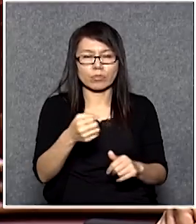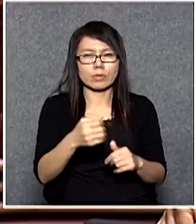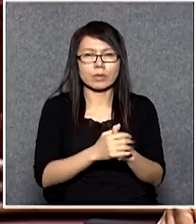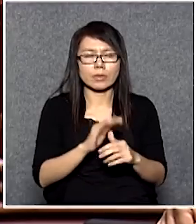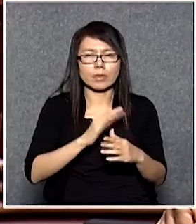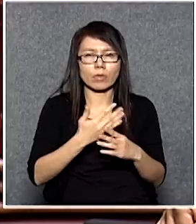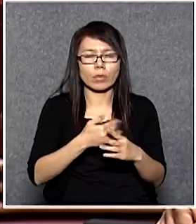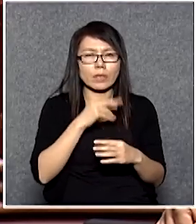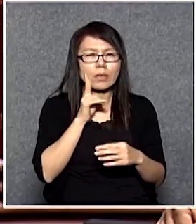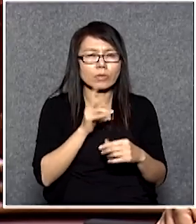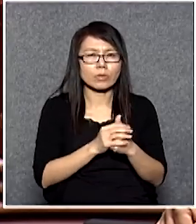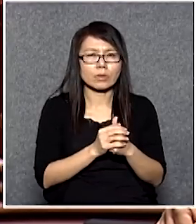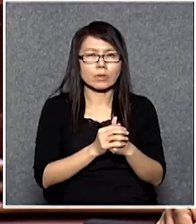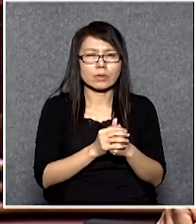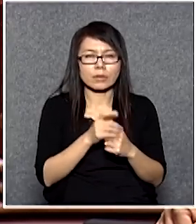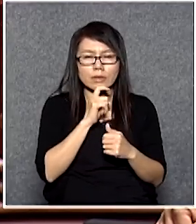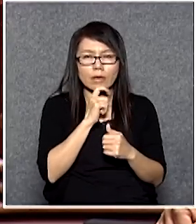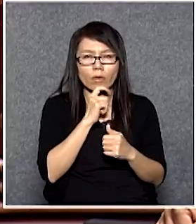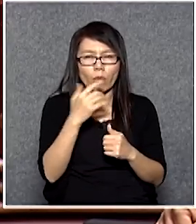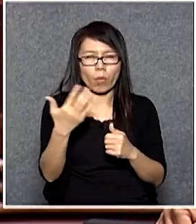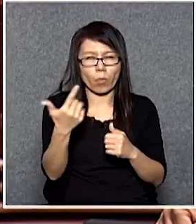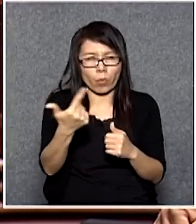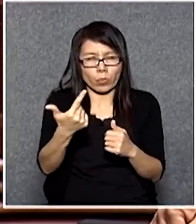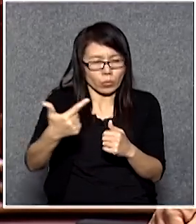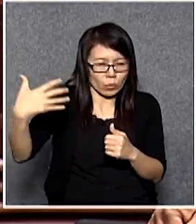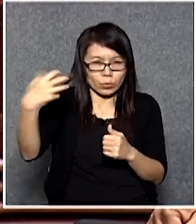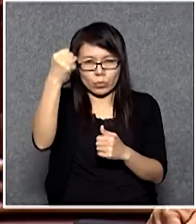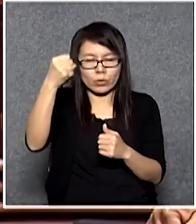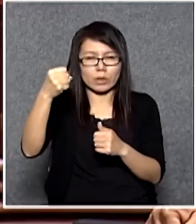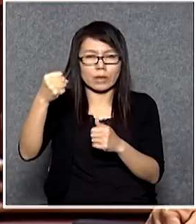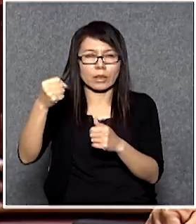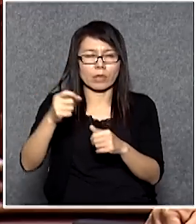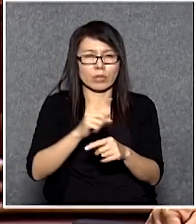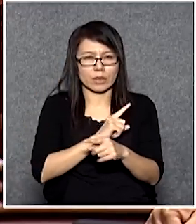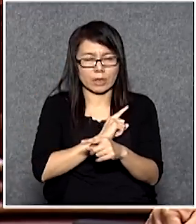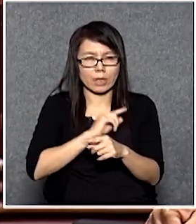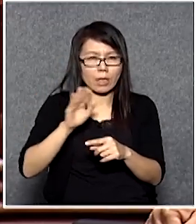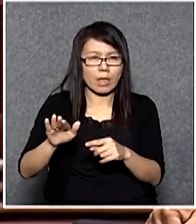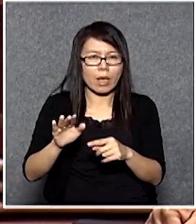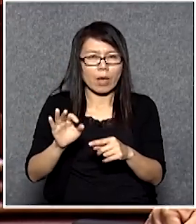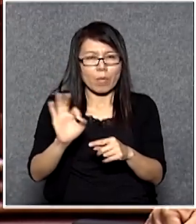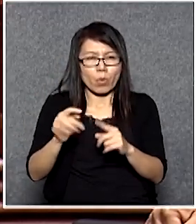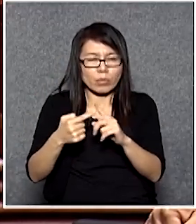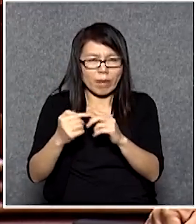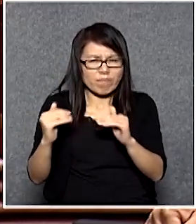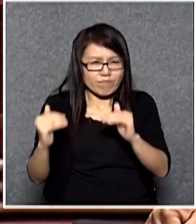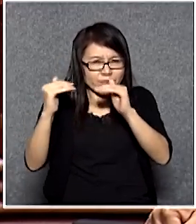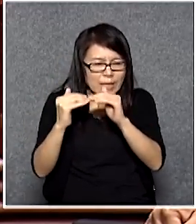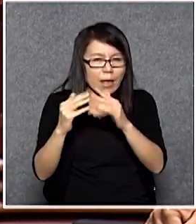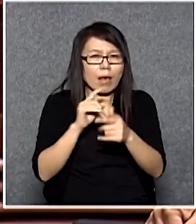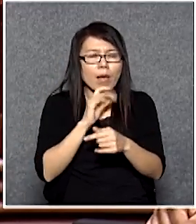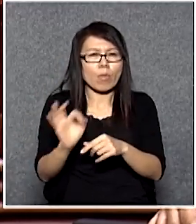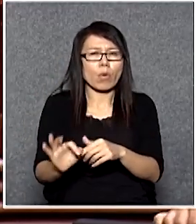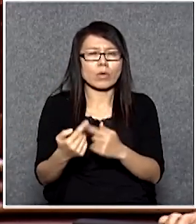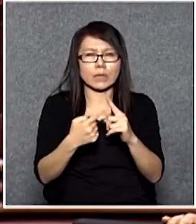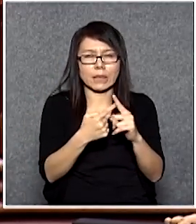如果这个拥有万权于一身，无人能够制衡的人